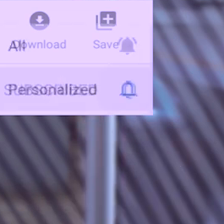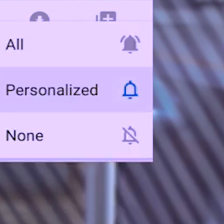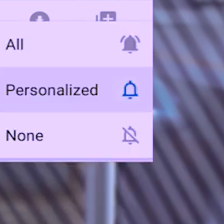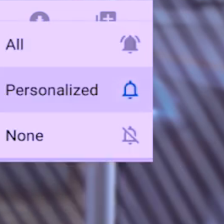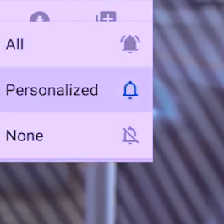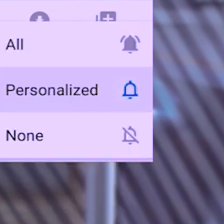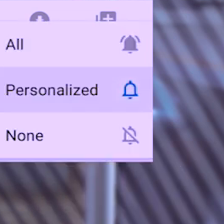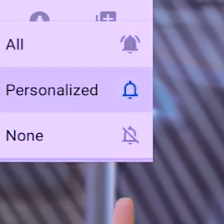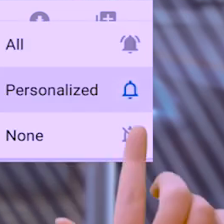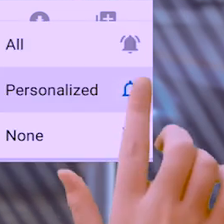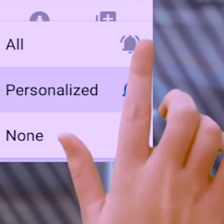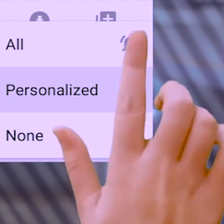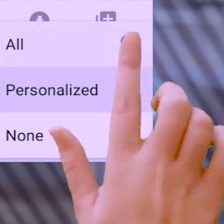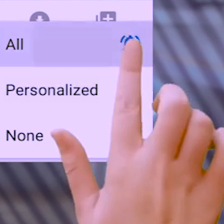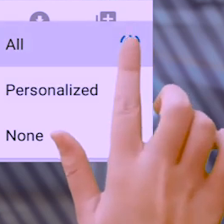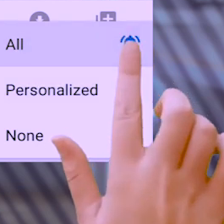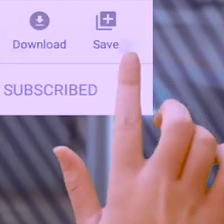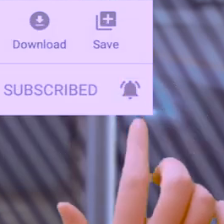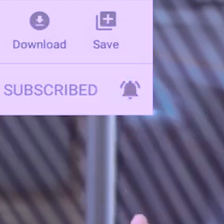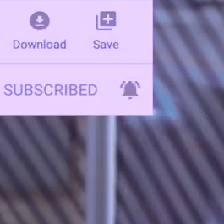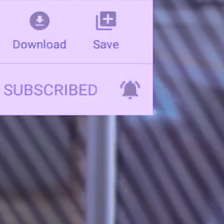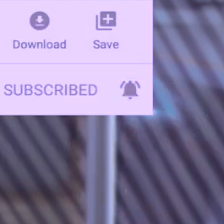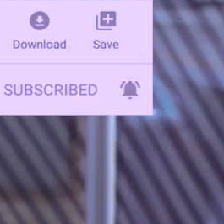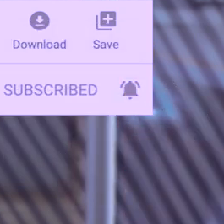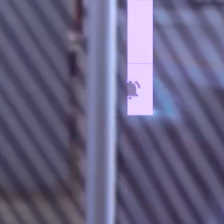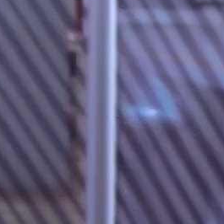no hanehan butang notificação atunne la belle la ko informação fon husiami.